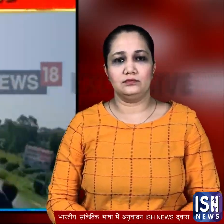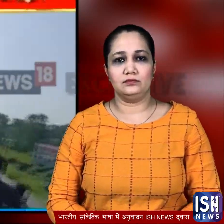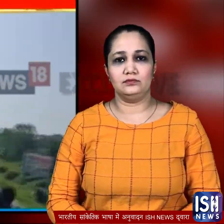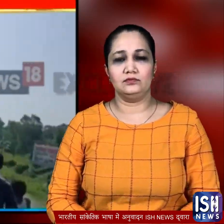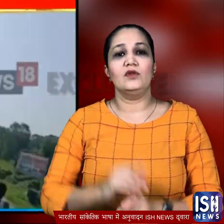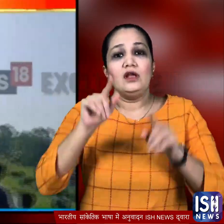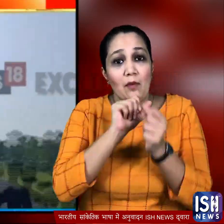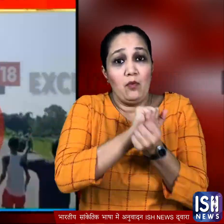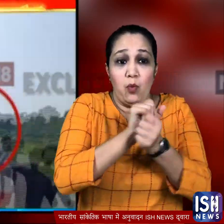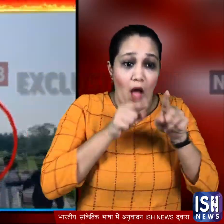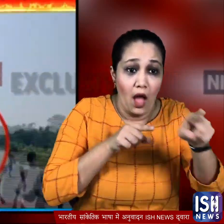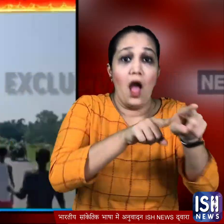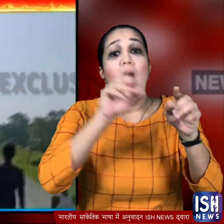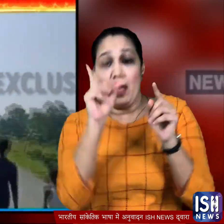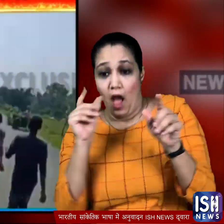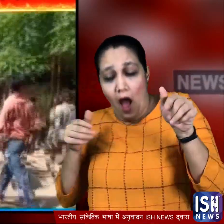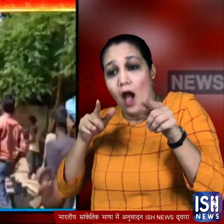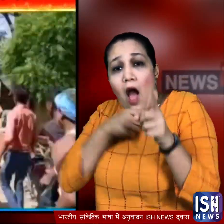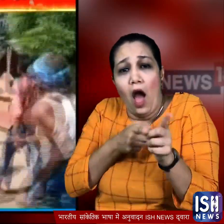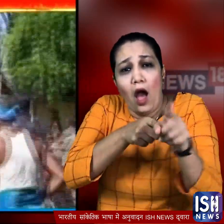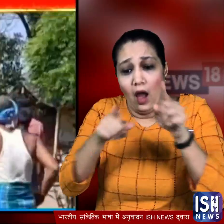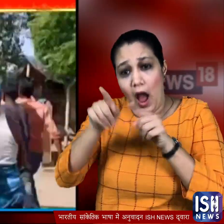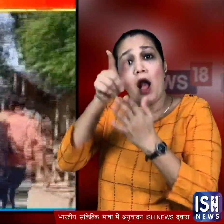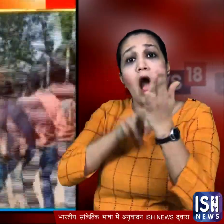आगे आगे पुलिस वाले दौड़ते दिखे और पीछे पीछे गांव वाले।